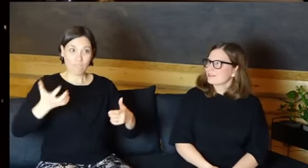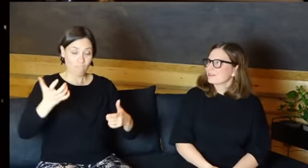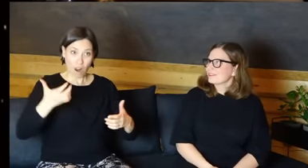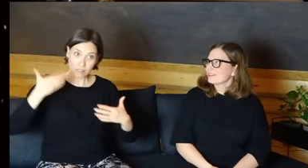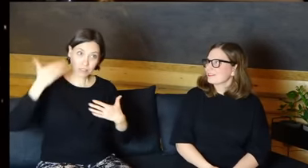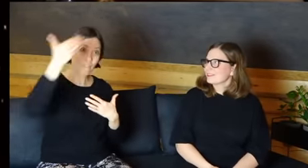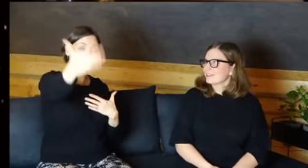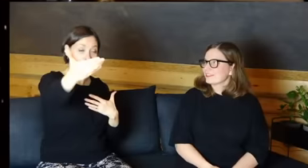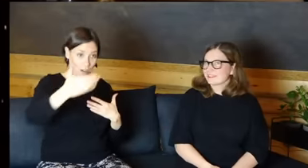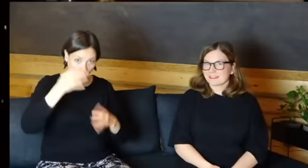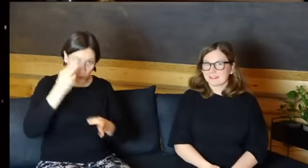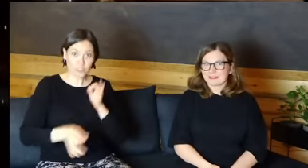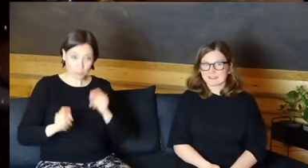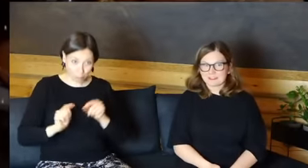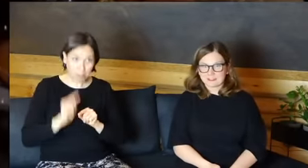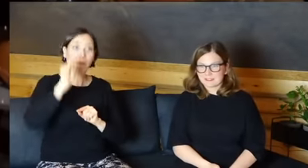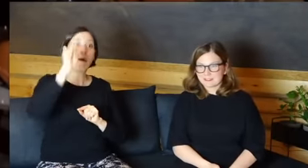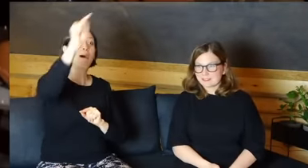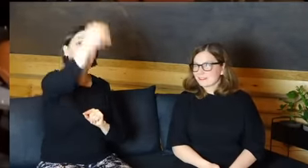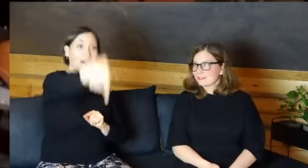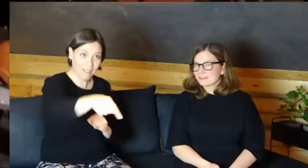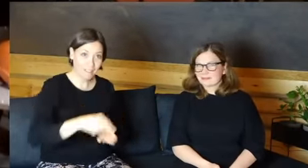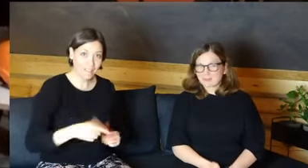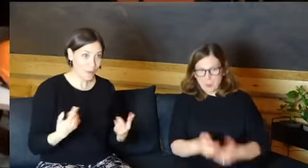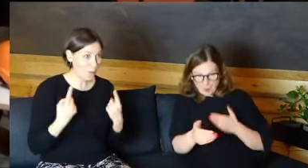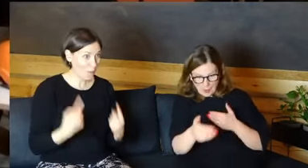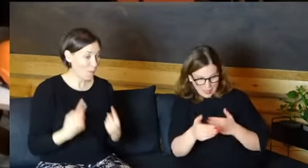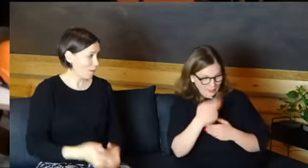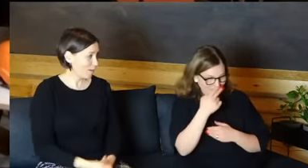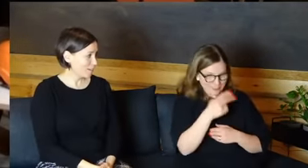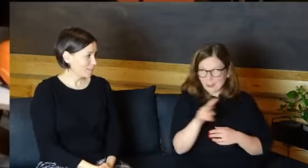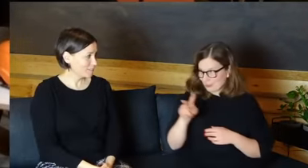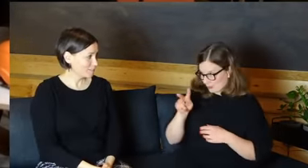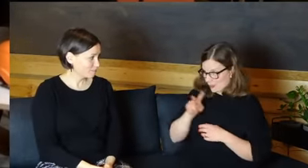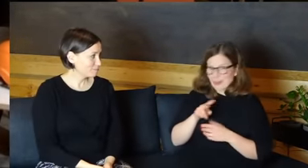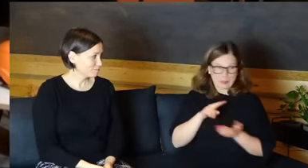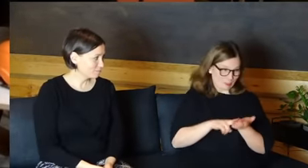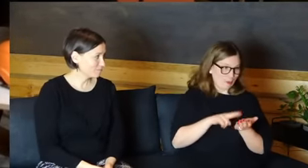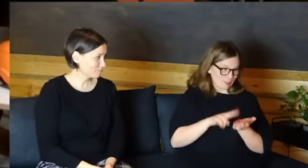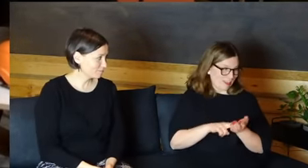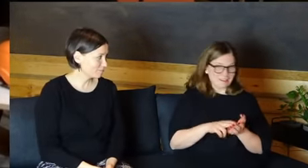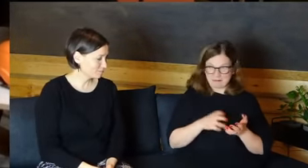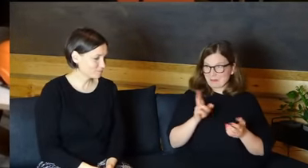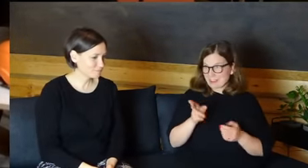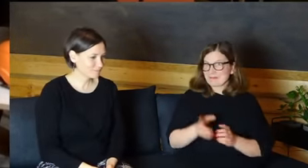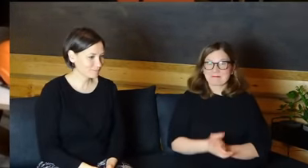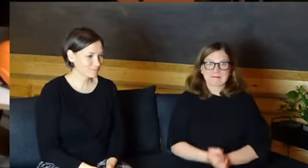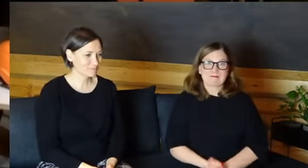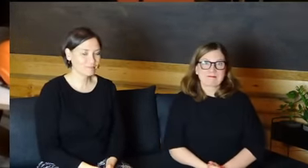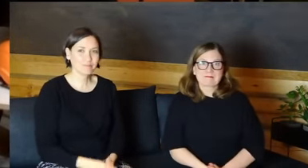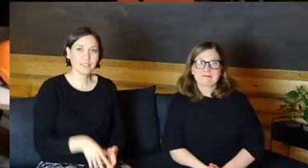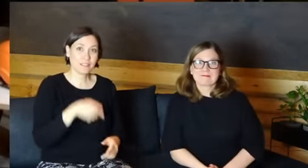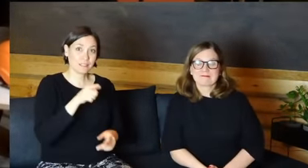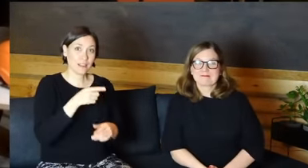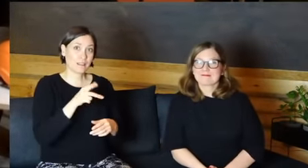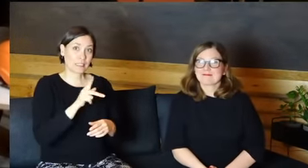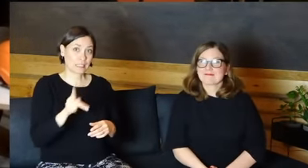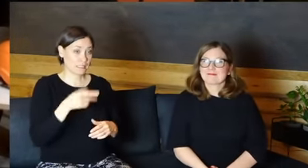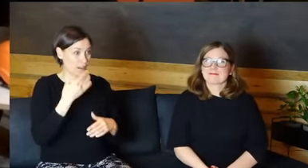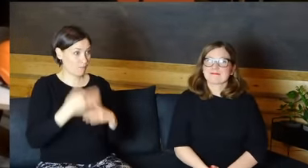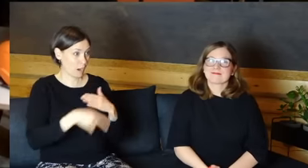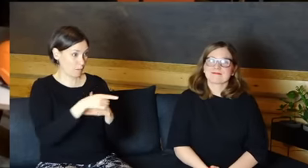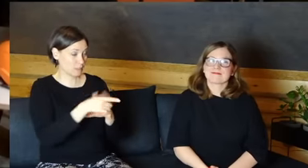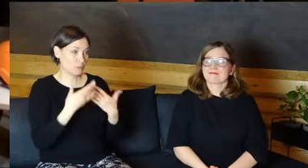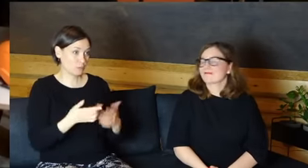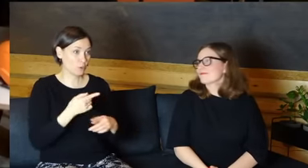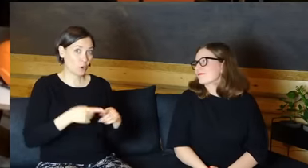niin kyllä. Jep. Miten Kristiina, niin olisitko sä valmis, jos otettaisiin puhelu